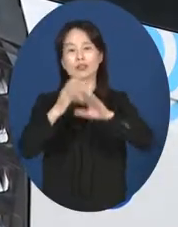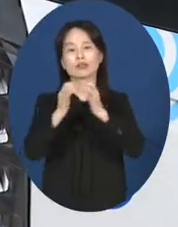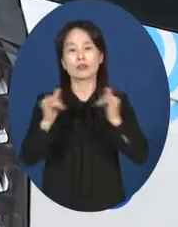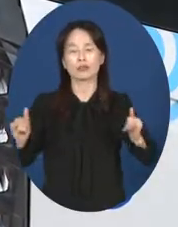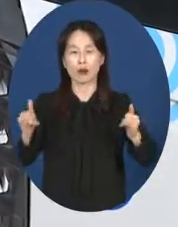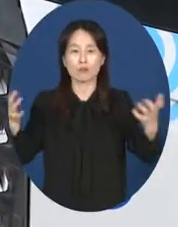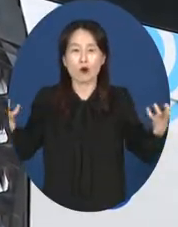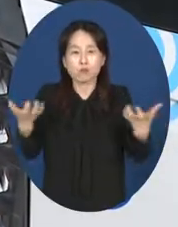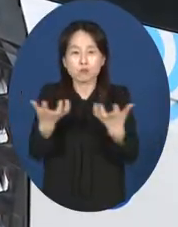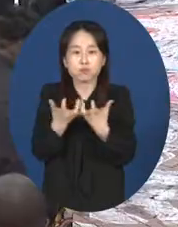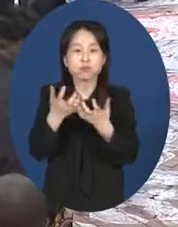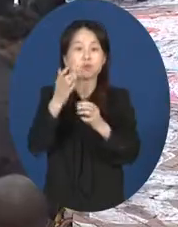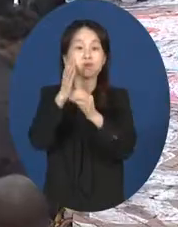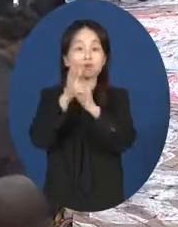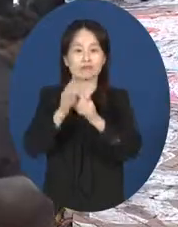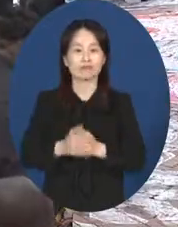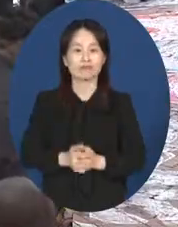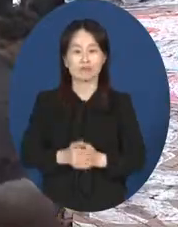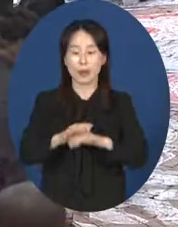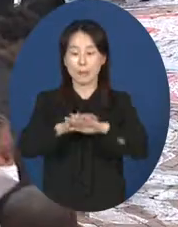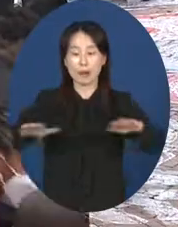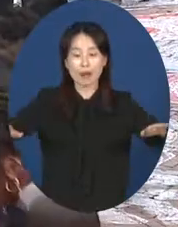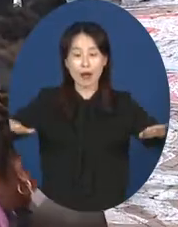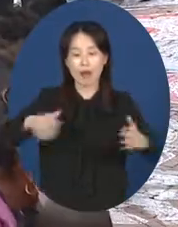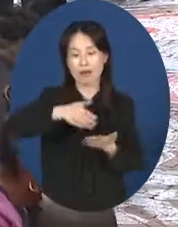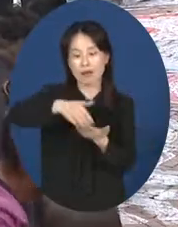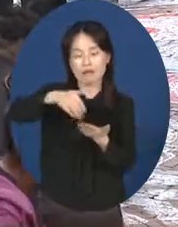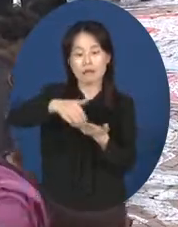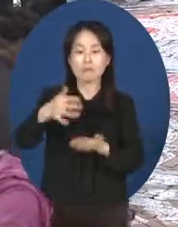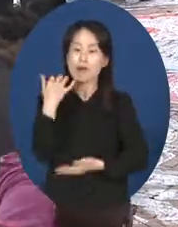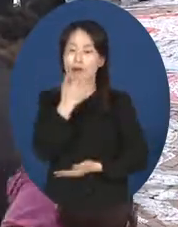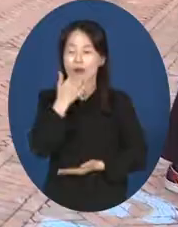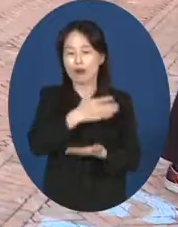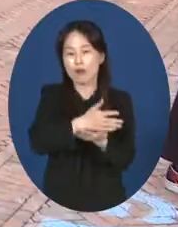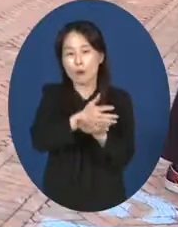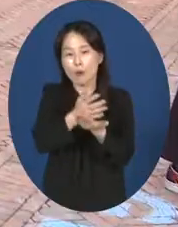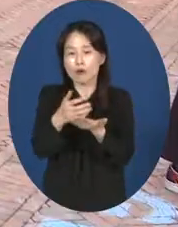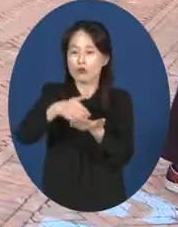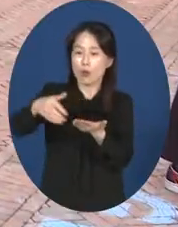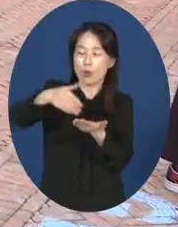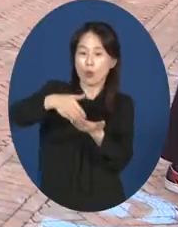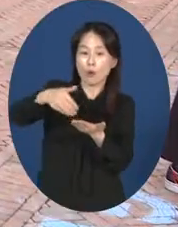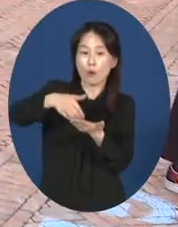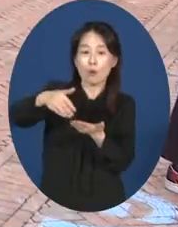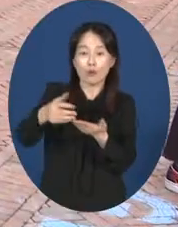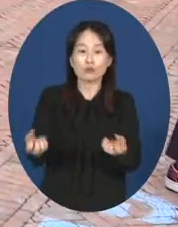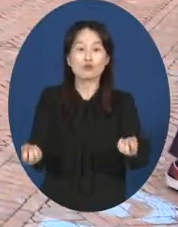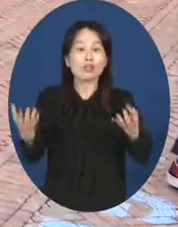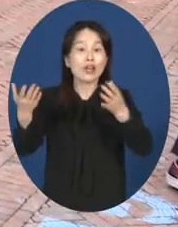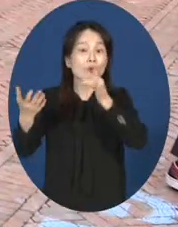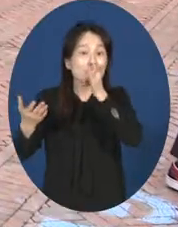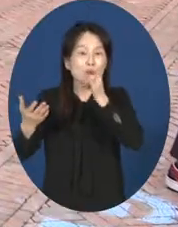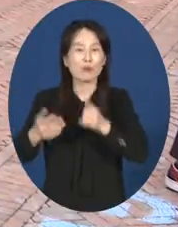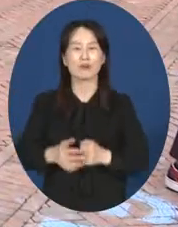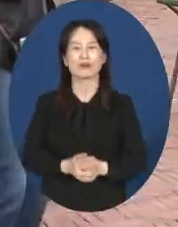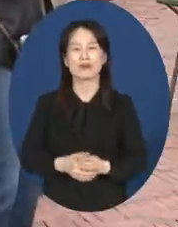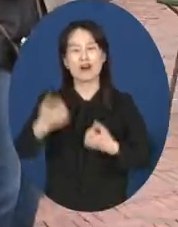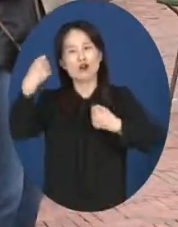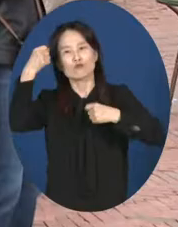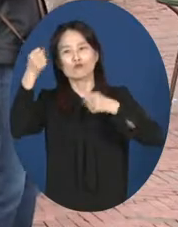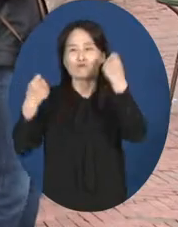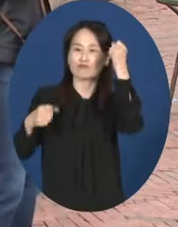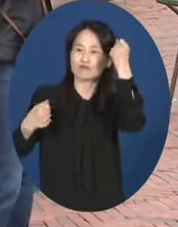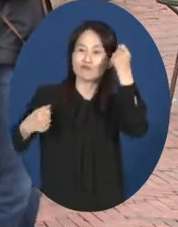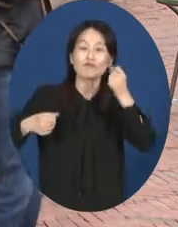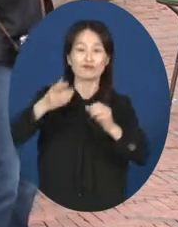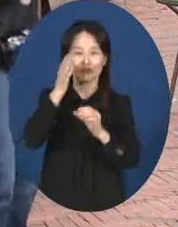외국인들로 가득합니다. 광장 바닥을 캔버스 삼아 분필로 색을 칠해가며 그래피티 이벤트에 흠뻑 취해 춤을 추기도